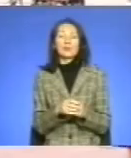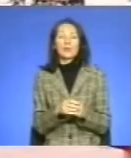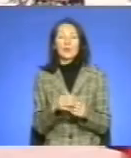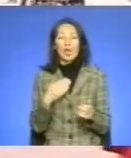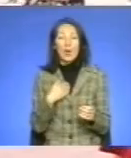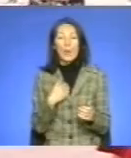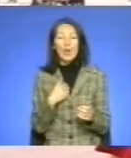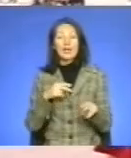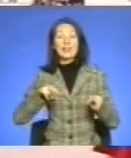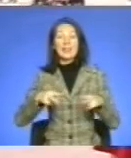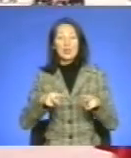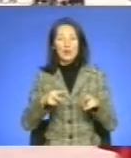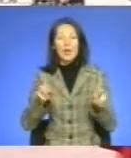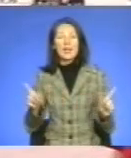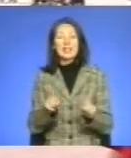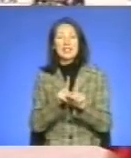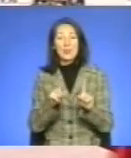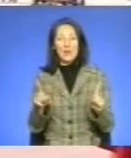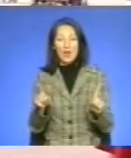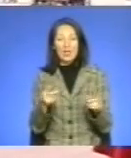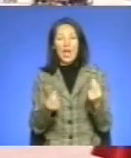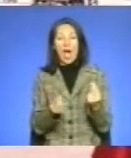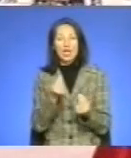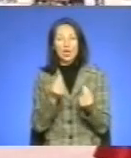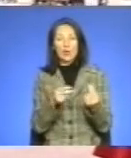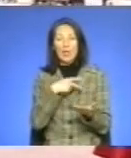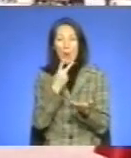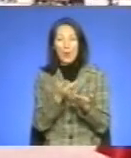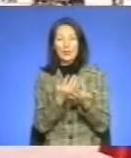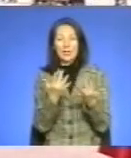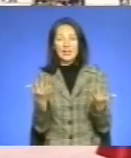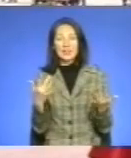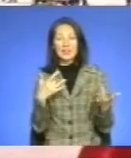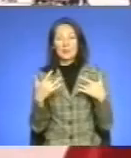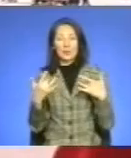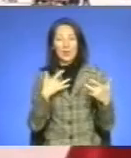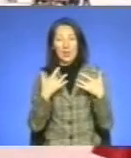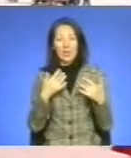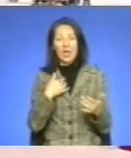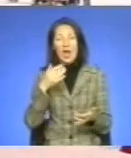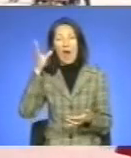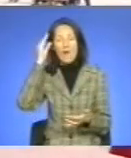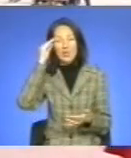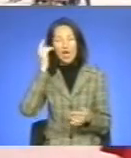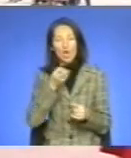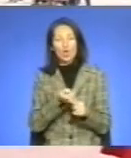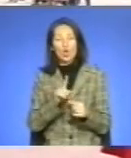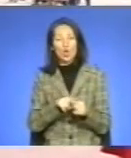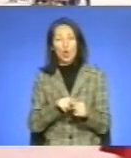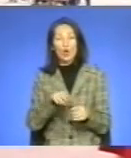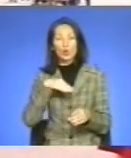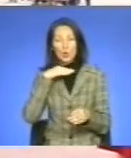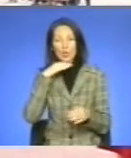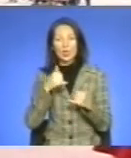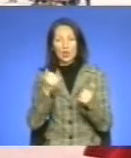ми танцювали, співали, ми жартували, показували різні інсценізації. І я вважаю, що цього достатньо